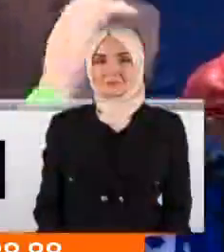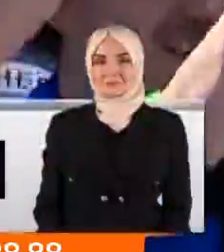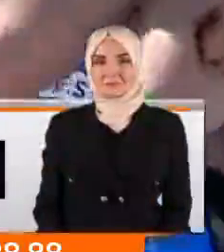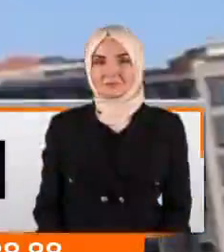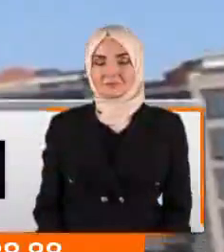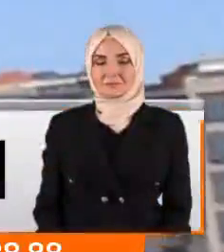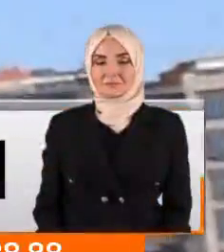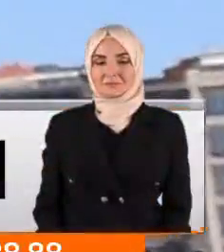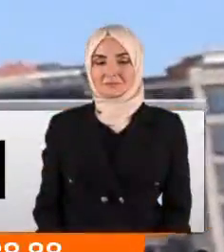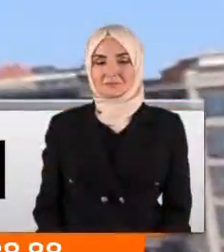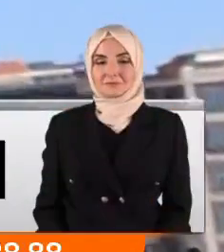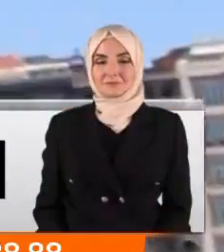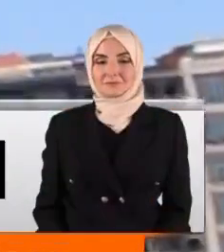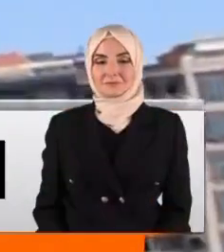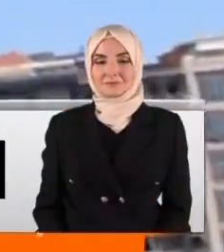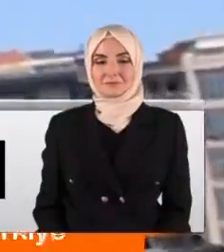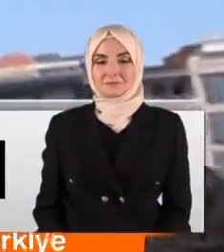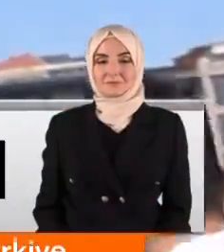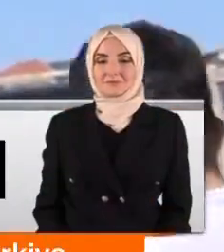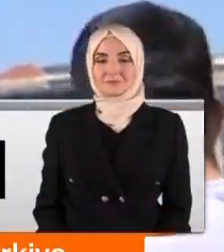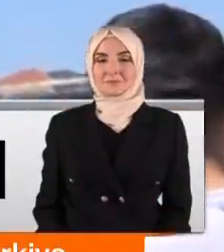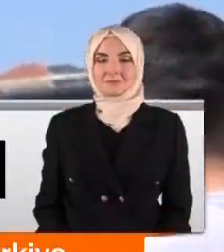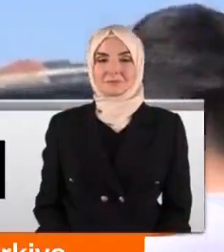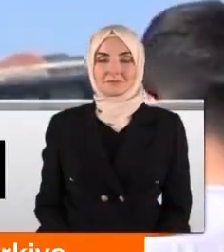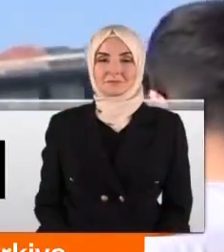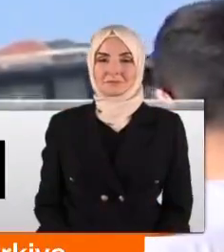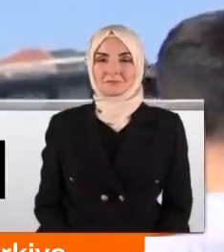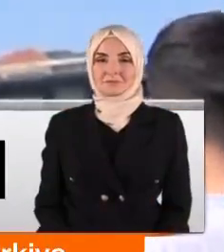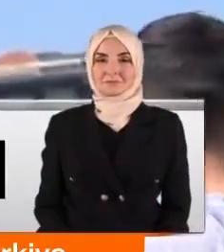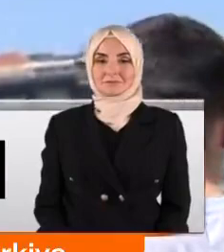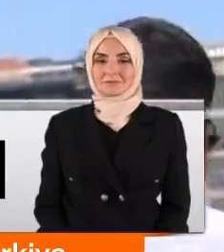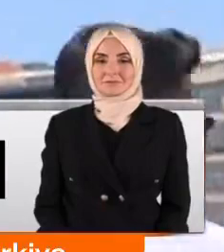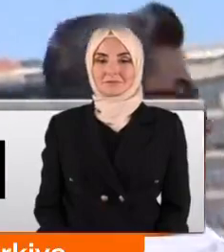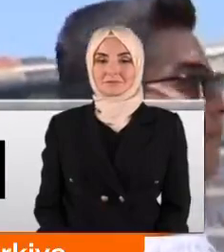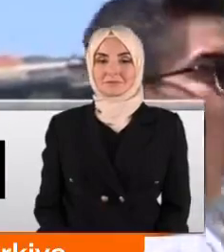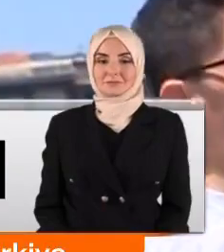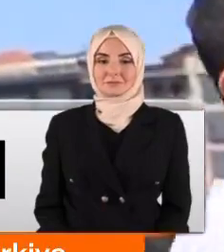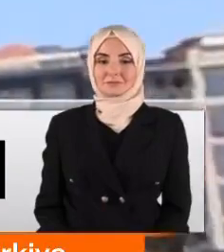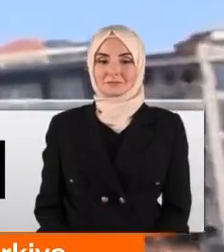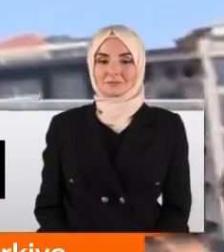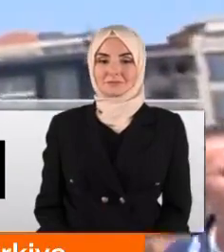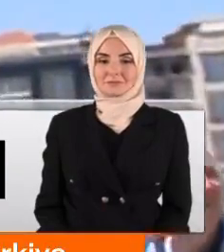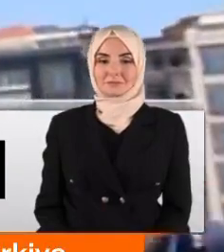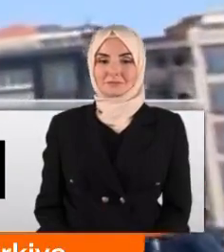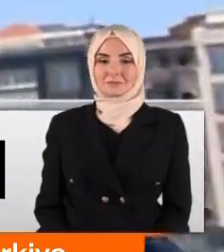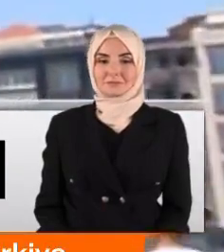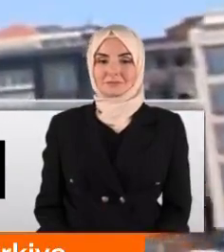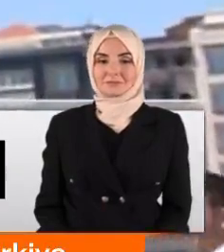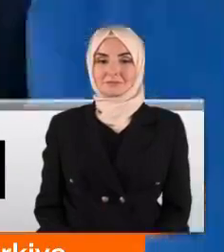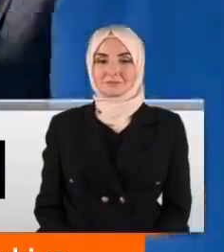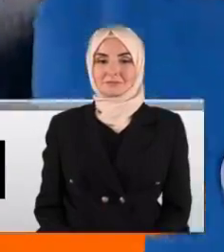te. I'm from Italy and I'm here for Inter, even if I am not a big fan,